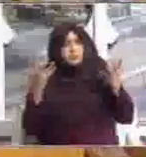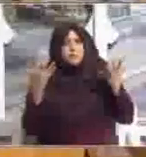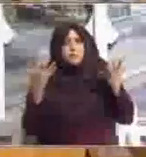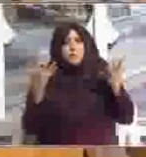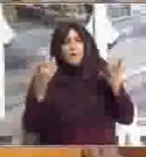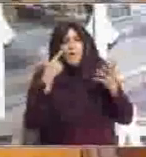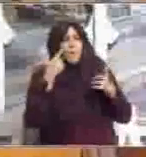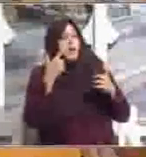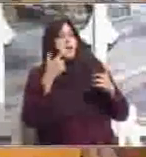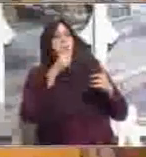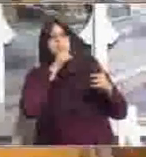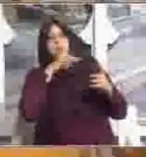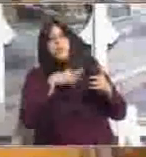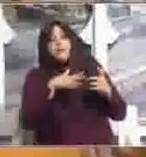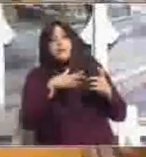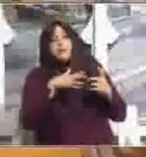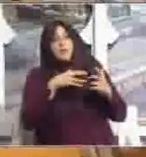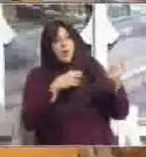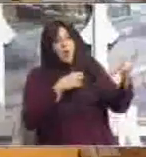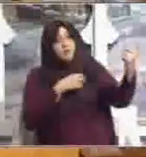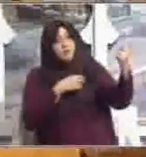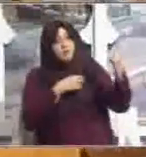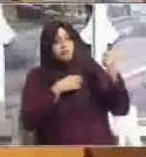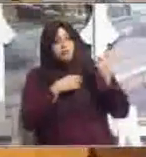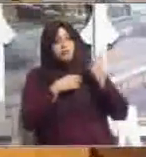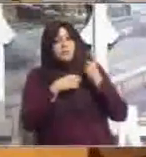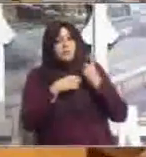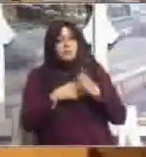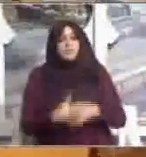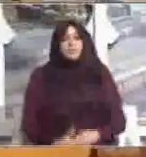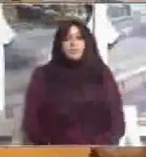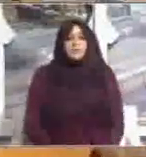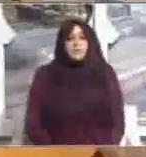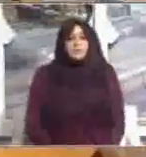وشرى، رأوا النبي صلى الله عليه وسلم راجع.